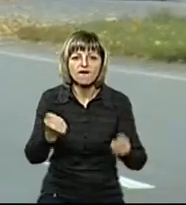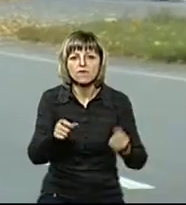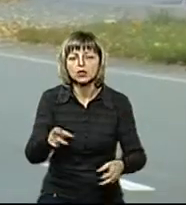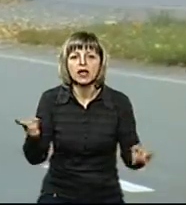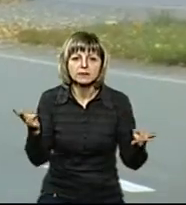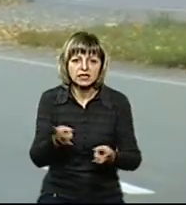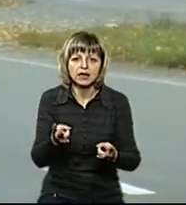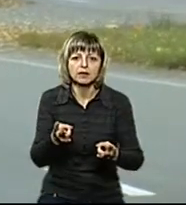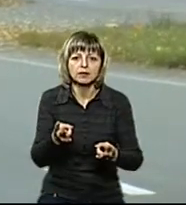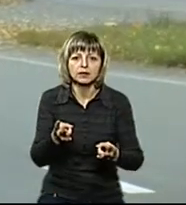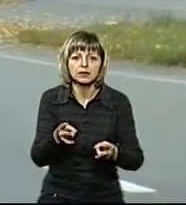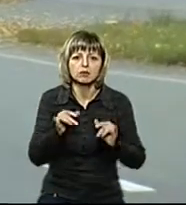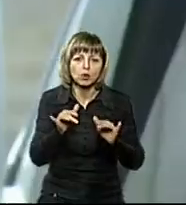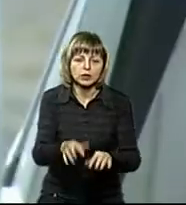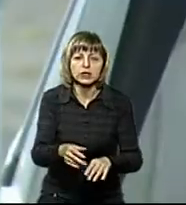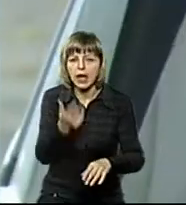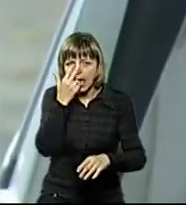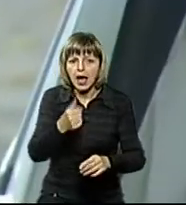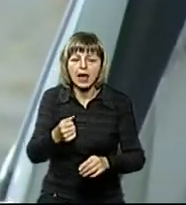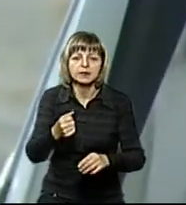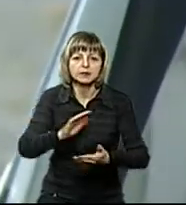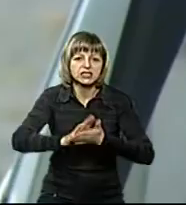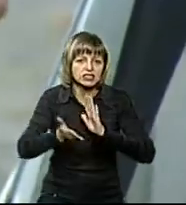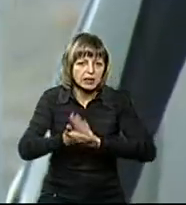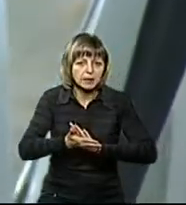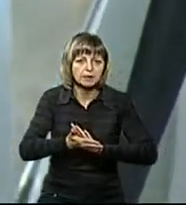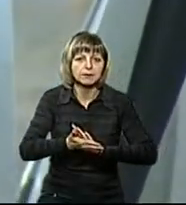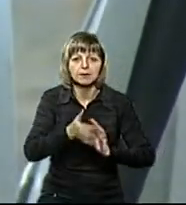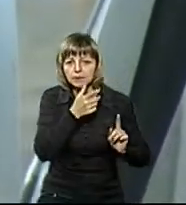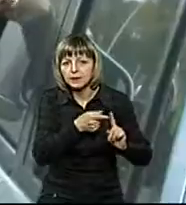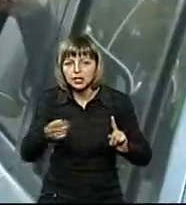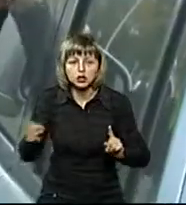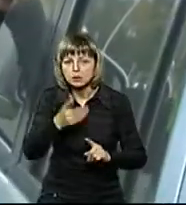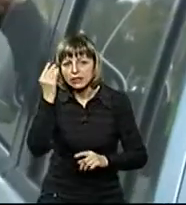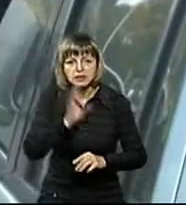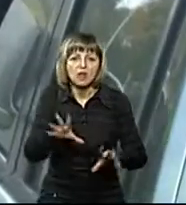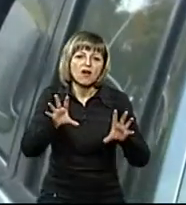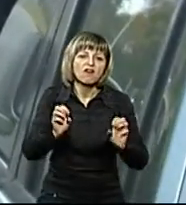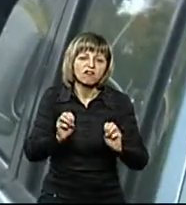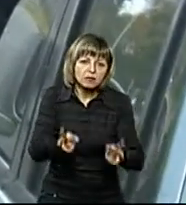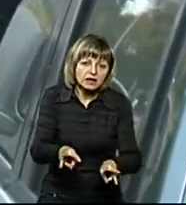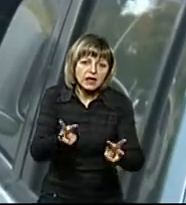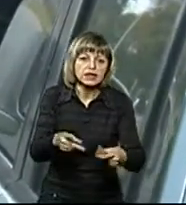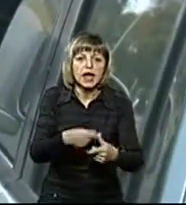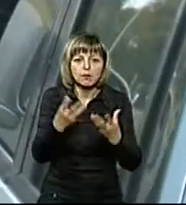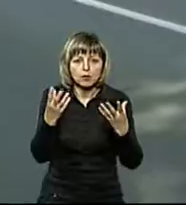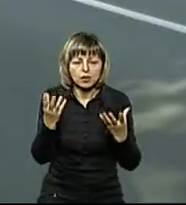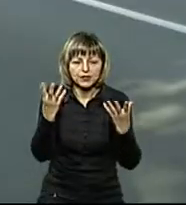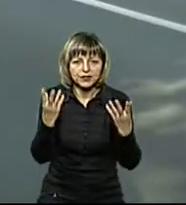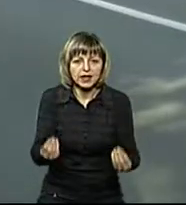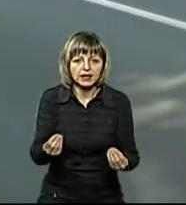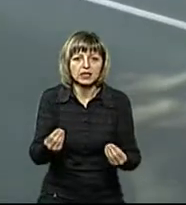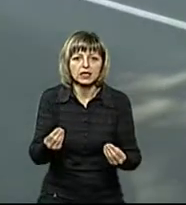водіям потрібно пройти адаптаційний період, аби вони не забували вмикати ближнє світло фар або денні ходові вогні поза